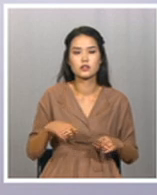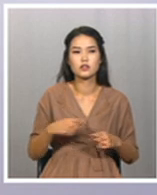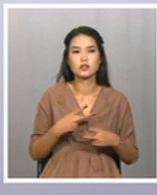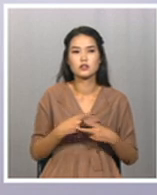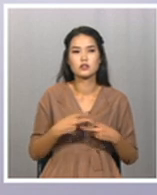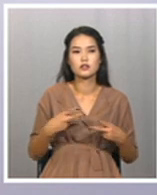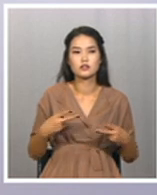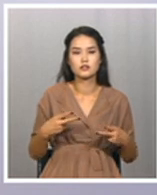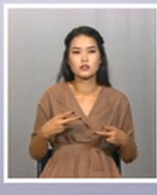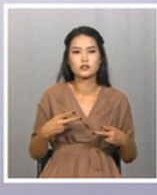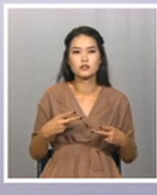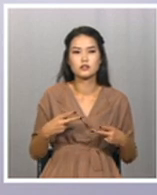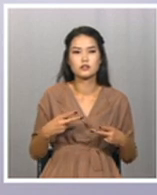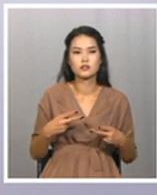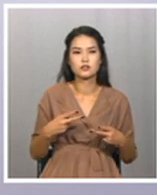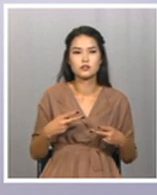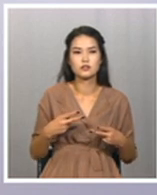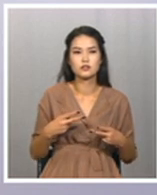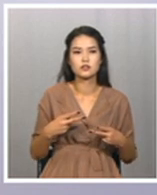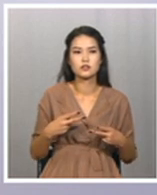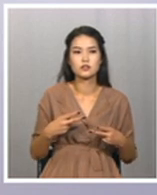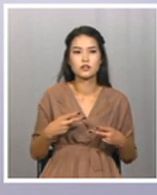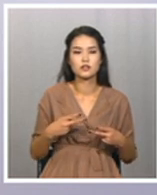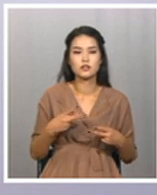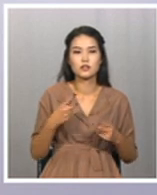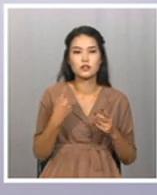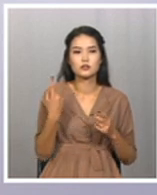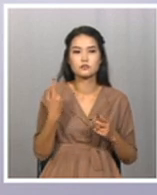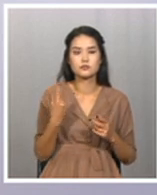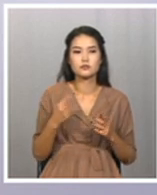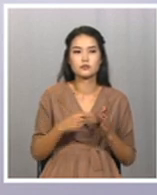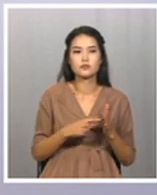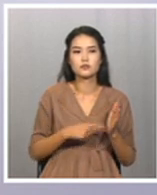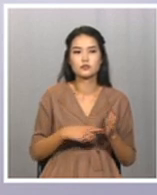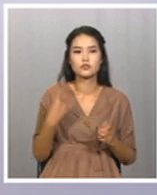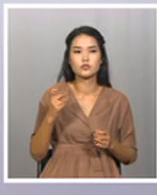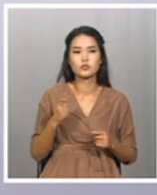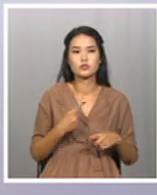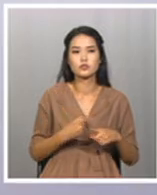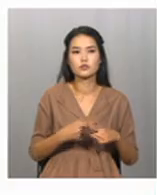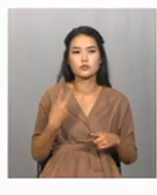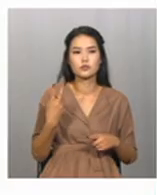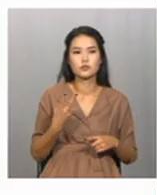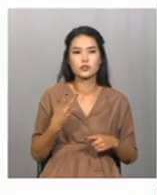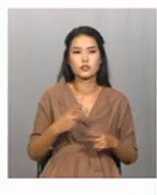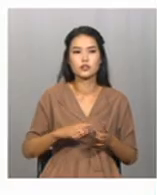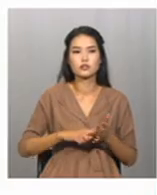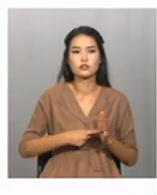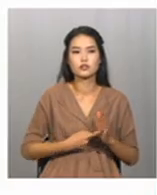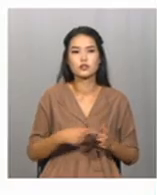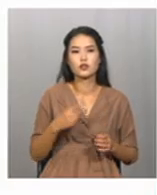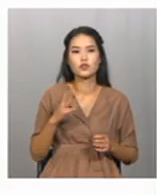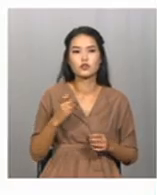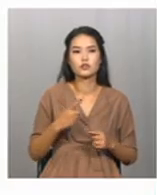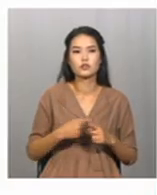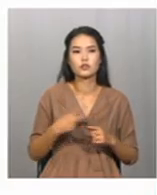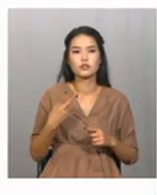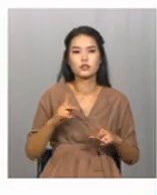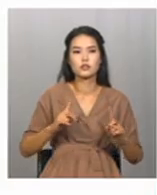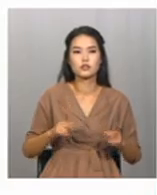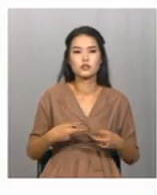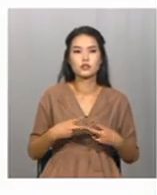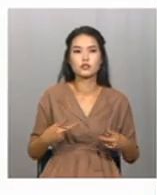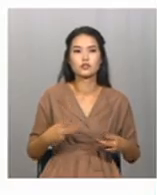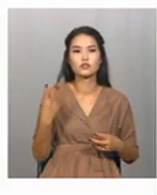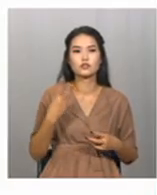бөлінген 3x қосылған 2 көбейтілген 3x қосылған 2-нің туындысы. 3x қосылған 2-нің туындысы